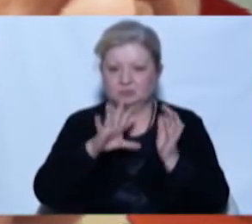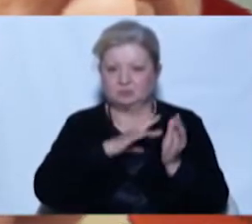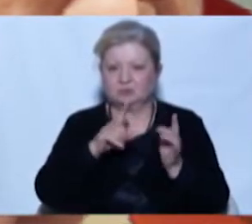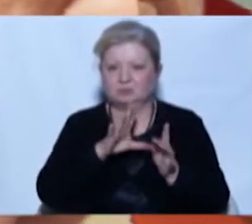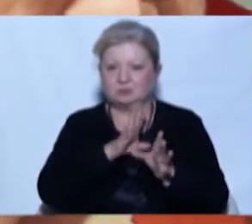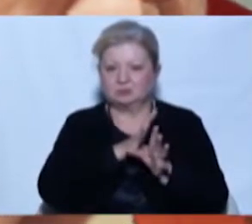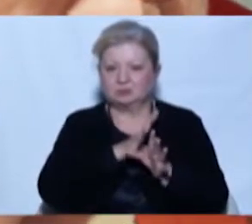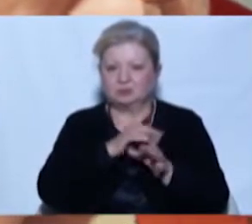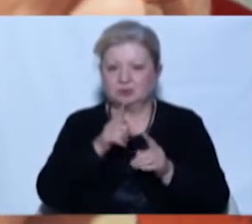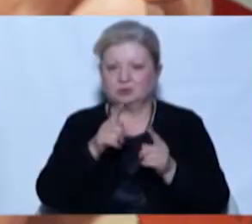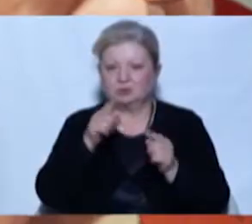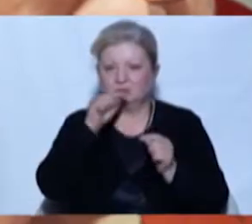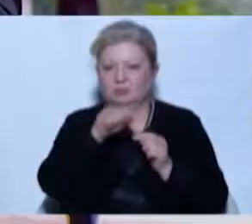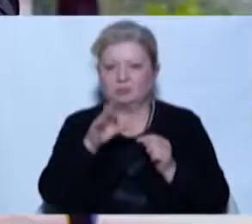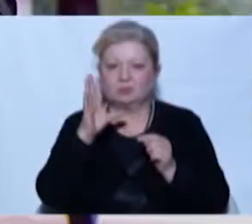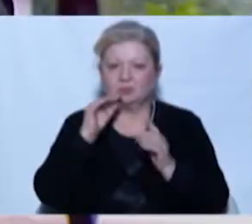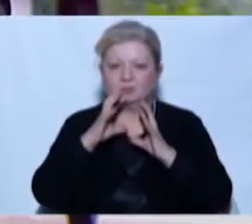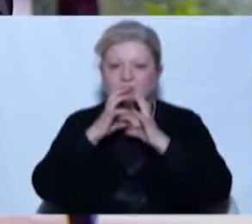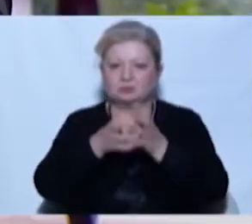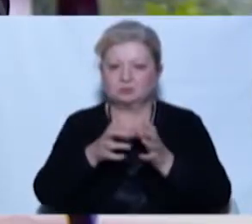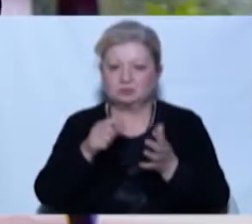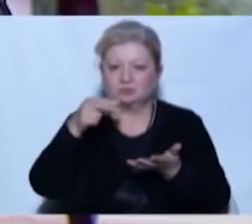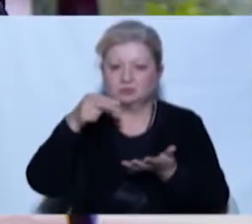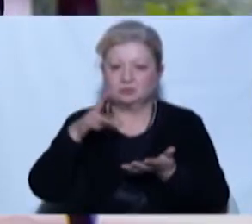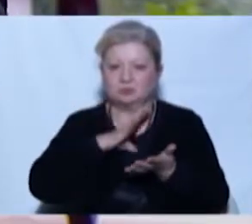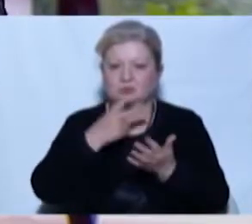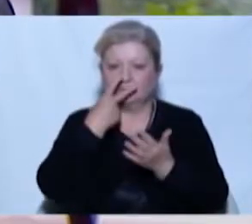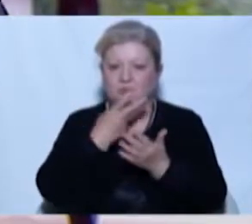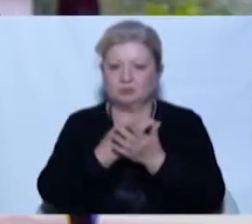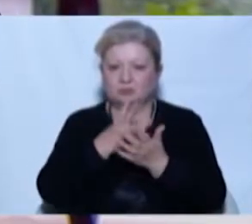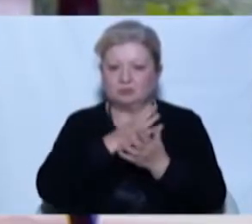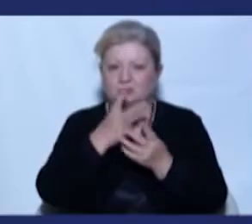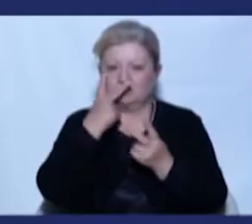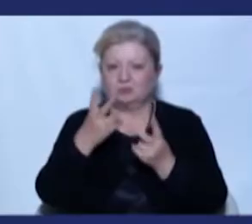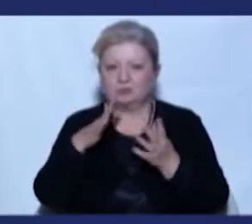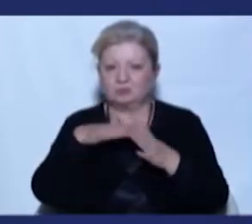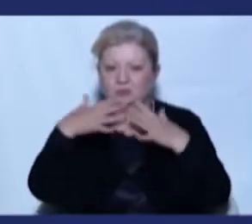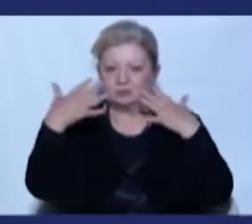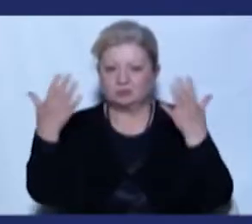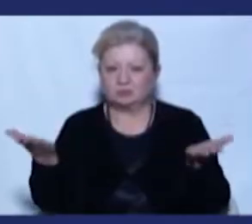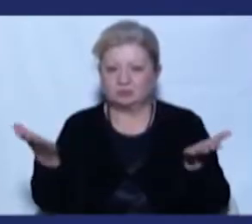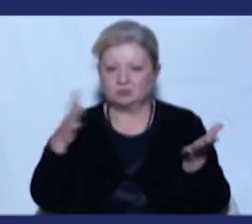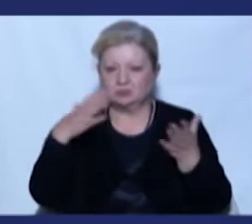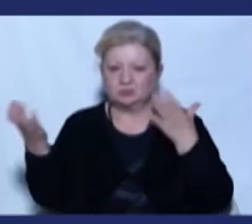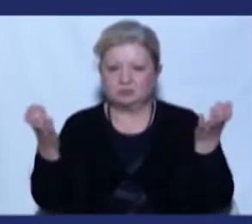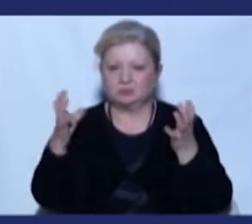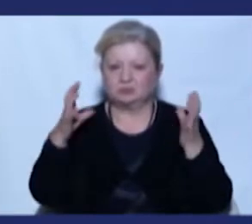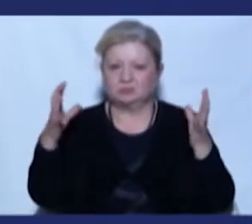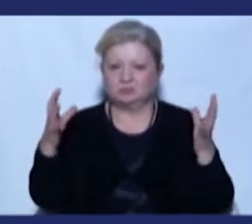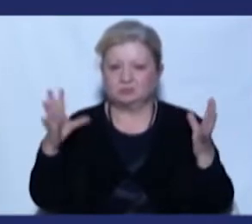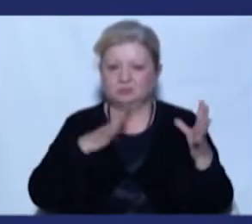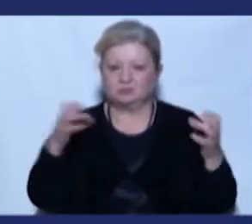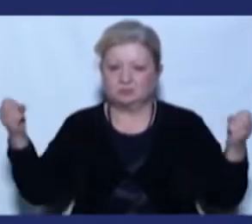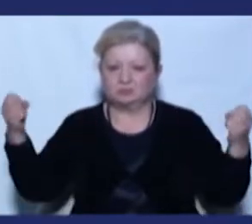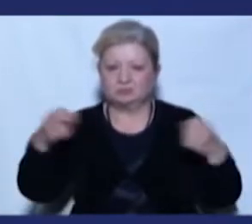რომელიც მაშინდელი მსოფლიოს წინაშე ორ დიდ ბანაკს, სოციალისტურ და კაპიტალისტურ ბანაკს შორის